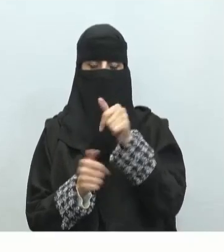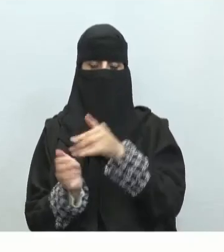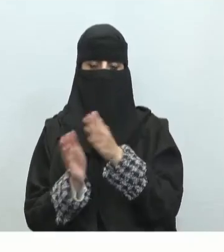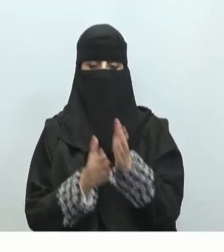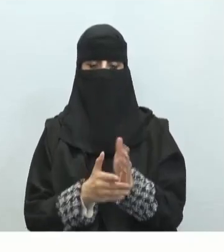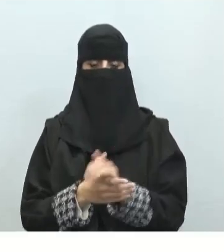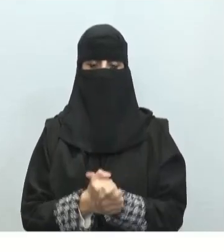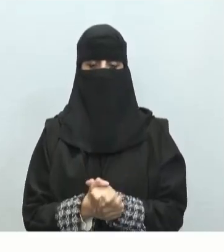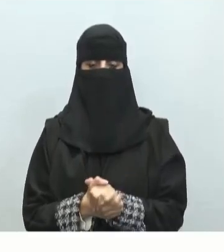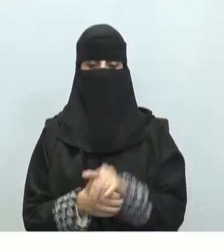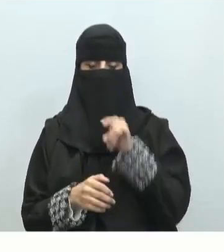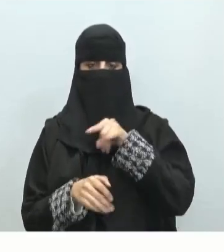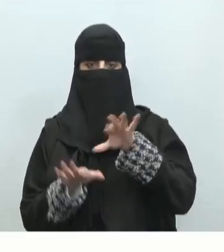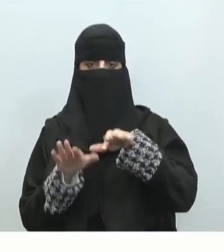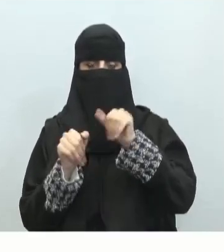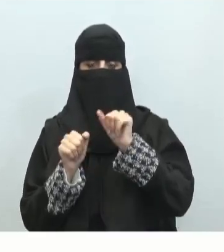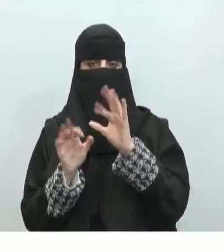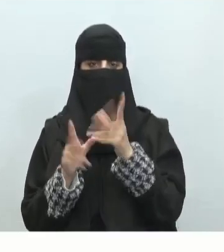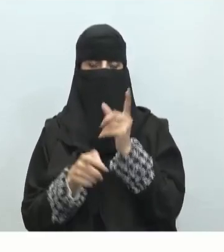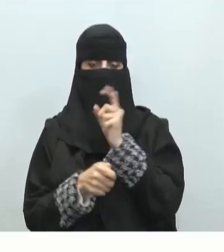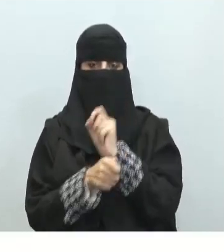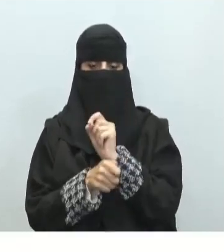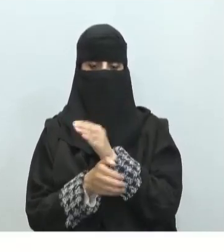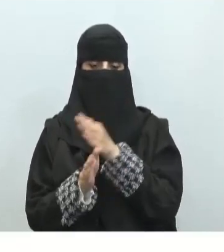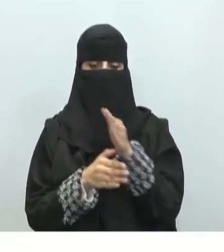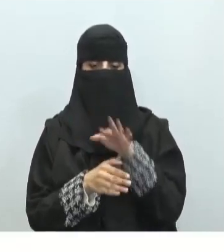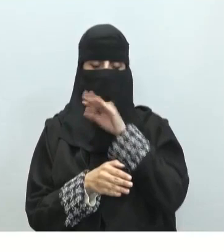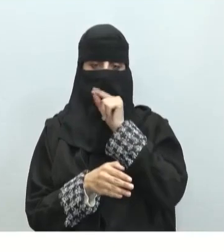فيكم سافر فعل وابو